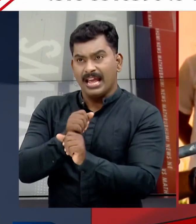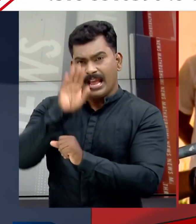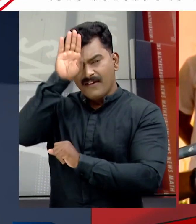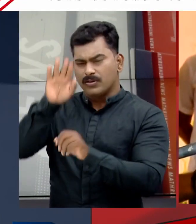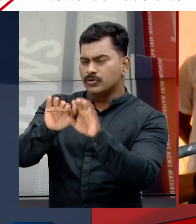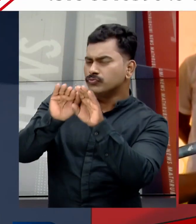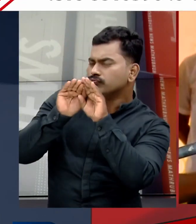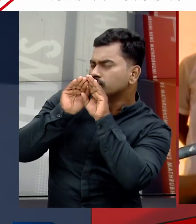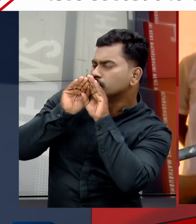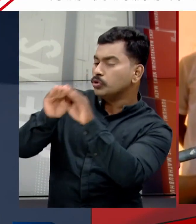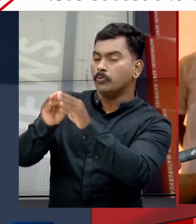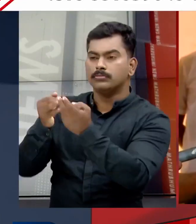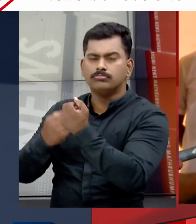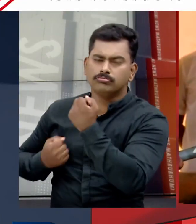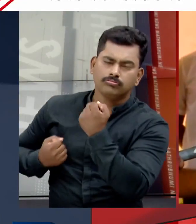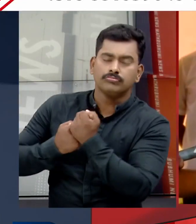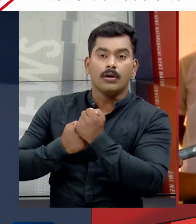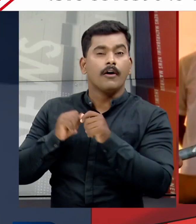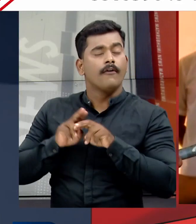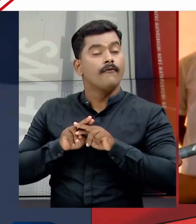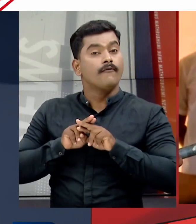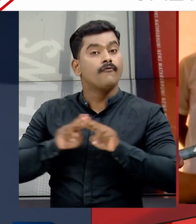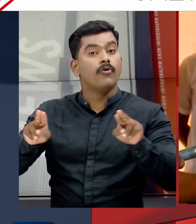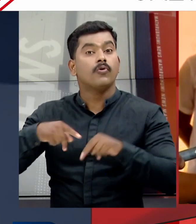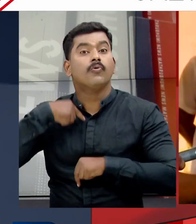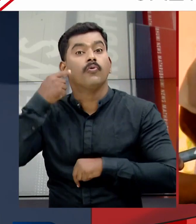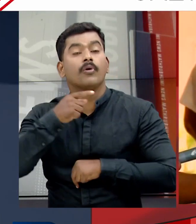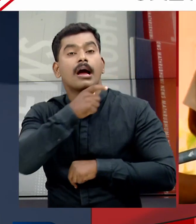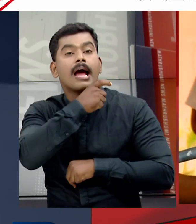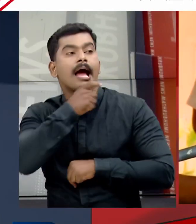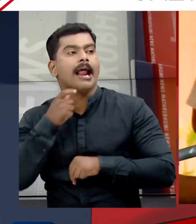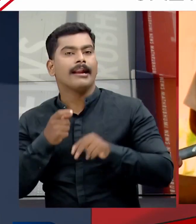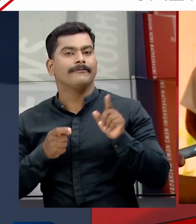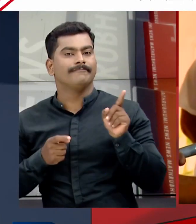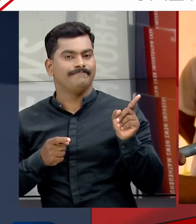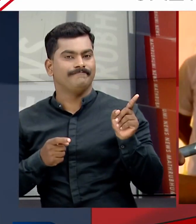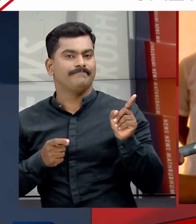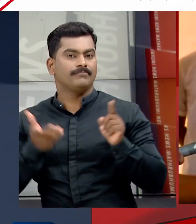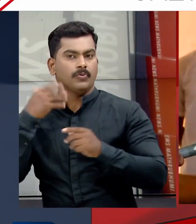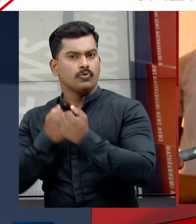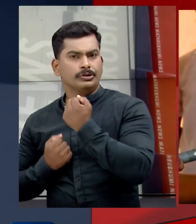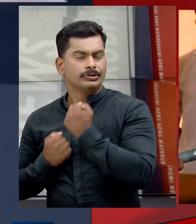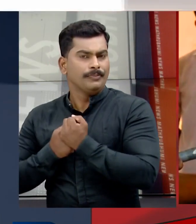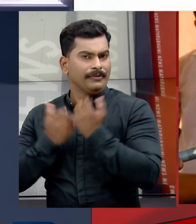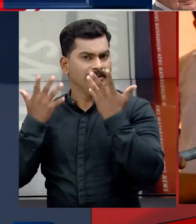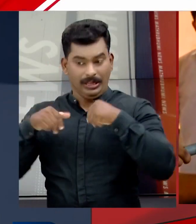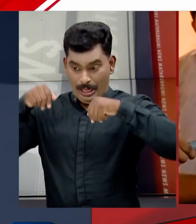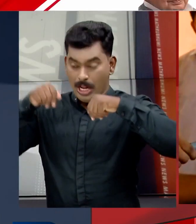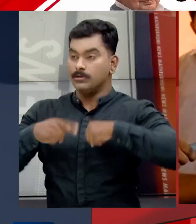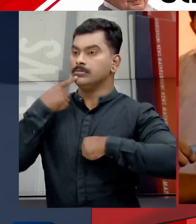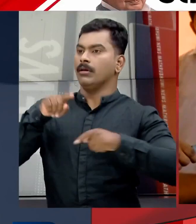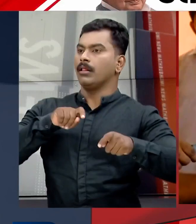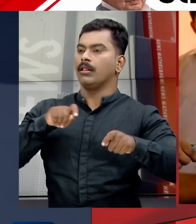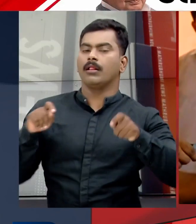പരിപൂർണമായി പിന്തുണച്ച ആളുകളാണ് സി പി എമ്മും ഇടതുപക്ഷ മുന്നണിയും എന്നുള്ള കാര്യം നമ്മൾ ഓർക്കണം.